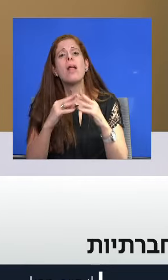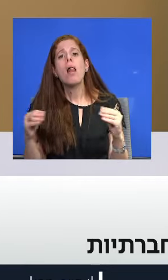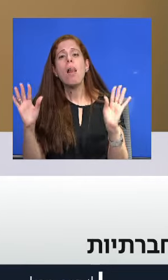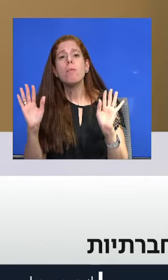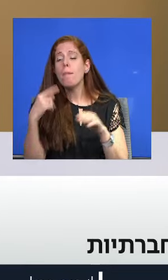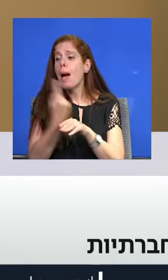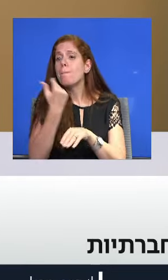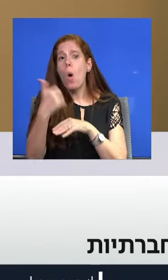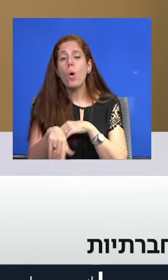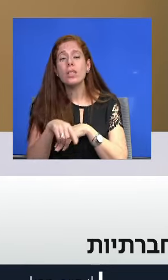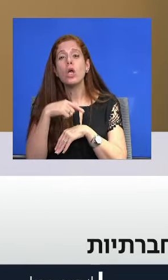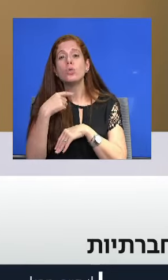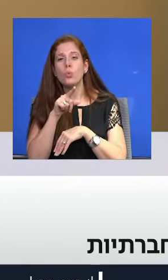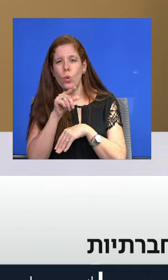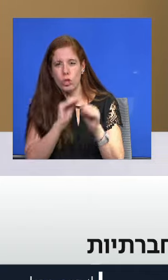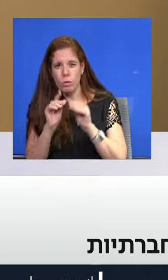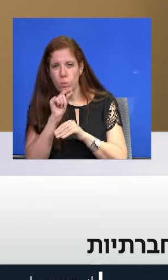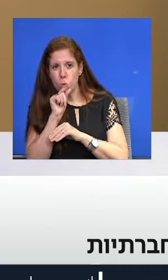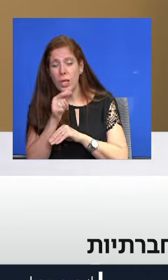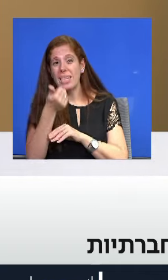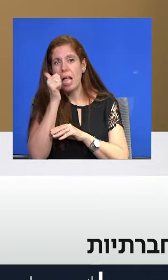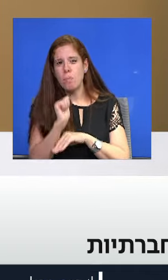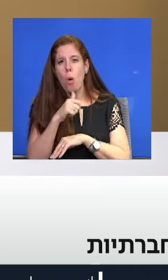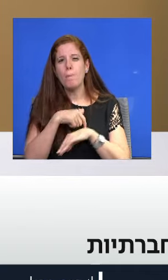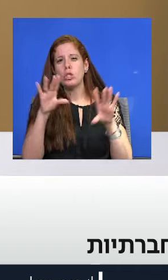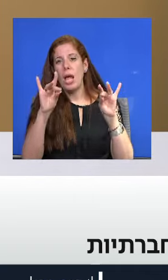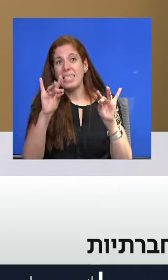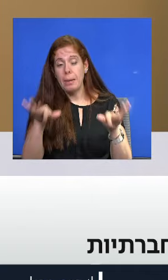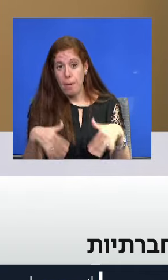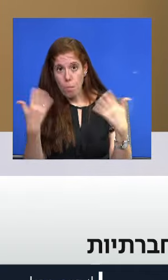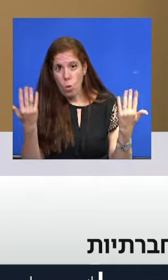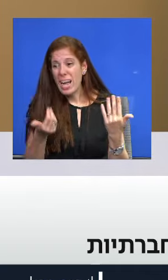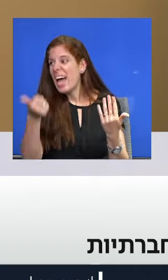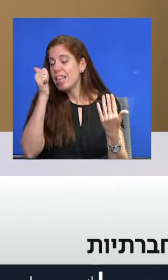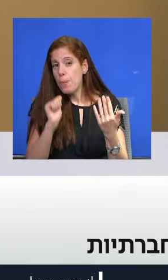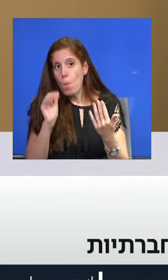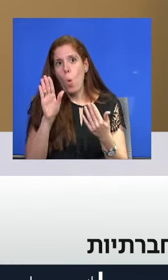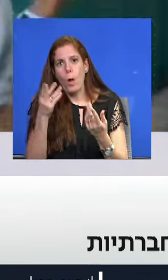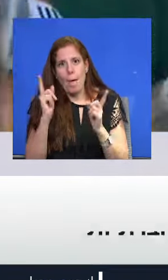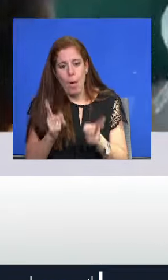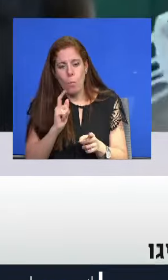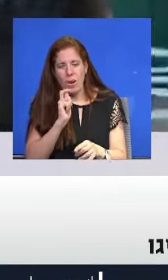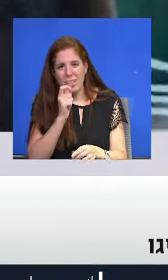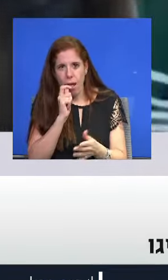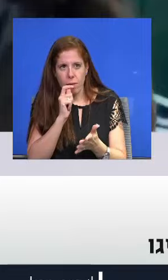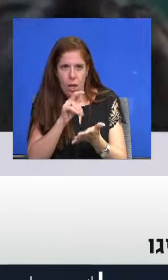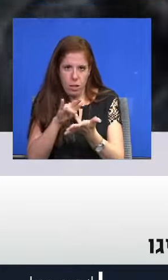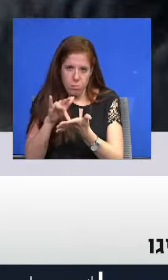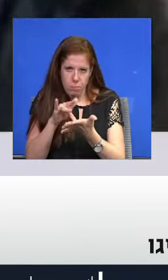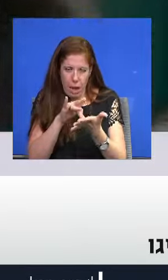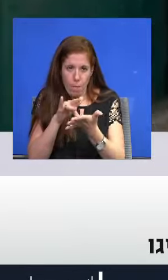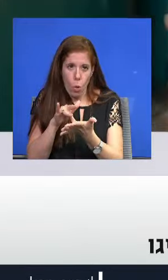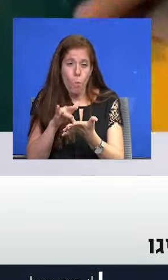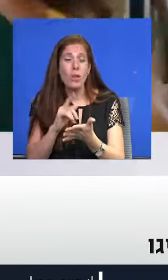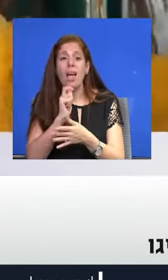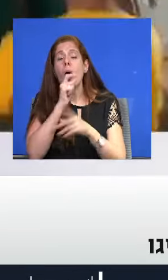האחרונה שהוא צייץ בחשבון הטוויטר שלו הייתה אתמול בשעה 10 בבוקר. אתמול הוא גם היה אמור להתראיין בכמה כלי תקשורת, הרעיונות האלה